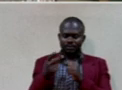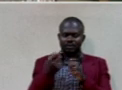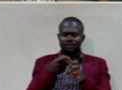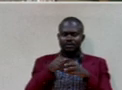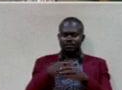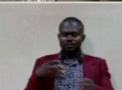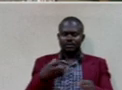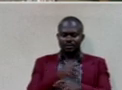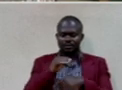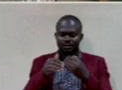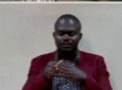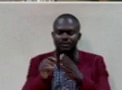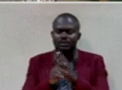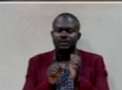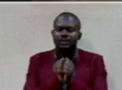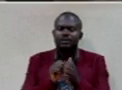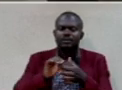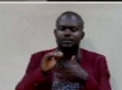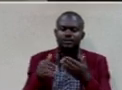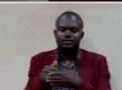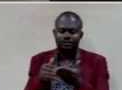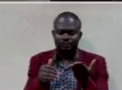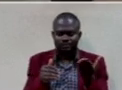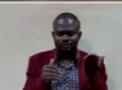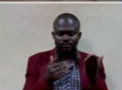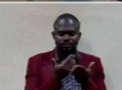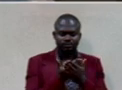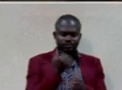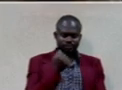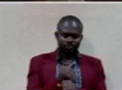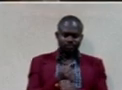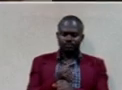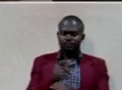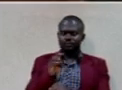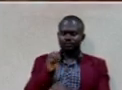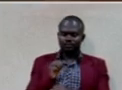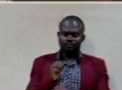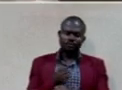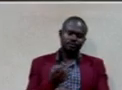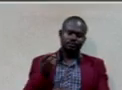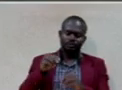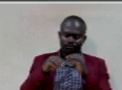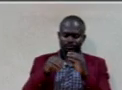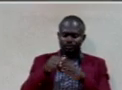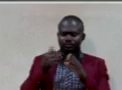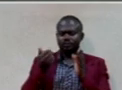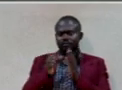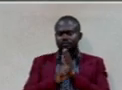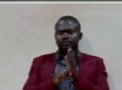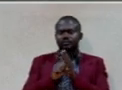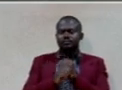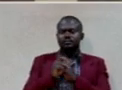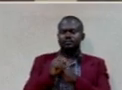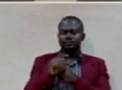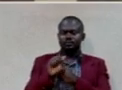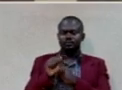z'abaturage, akarere n'abafatanyabikorwa. Ngo byabasabaga gukora ibirometero bajyana umusaruro w'ibihingwa byabo mu wundi murenge wa